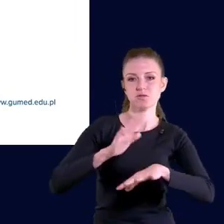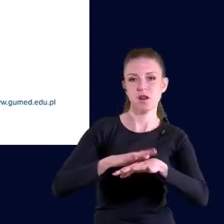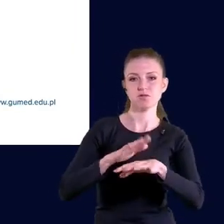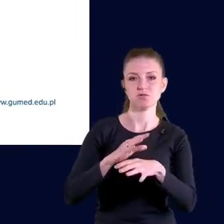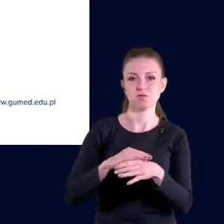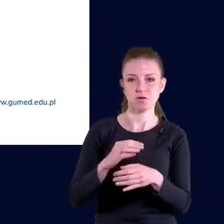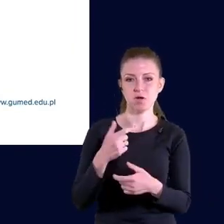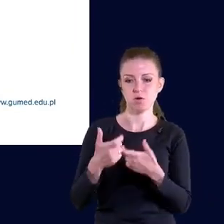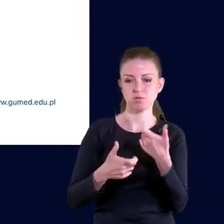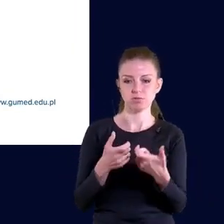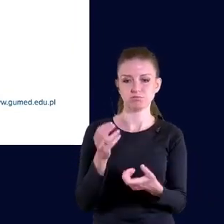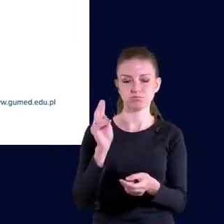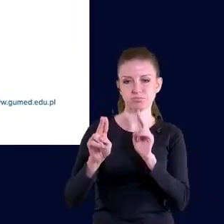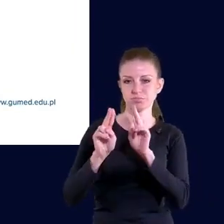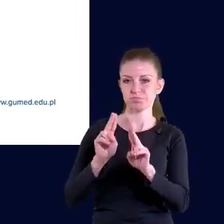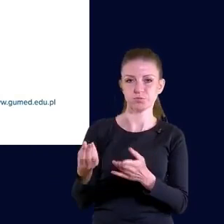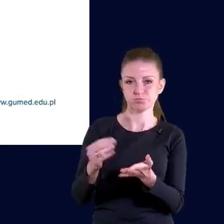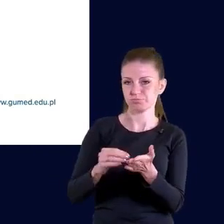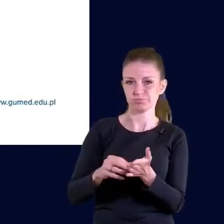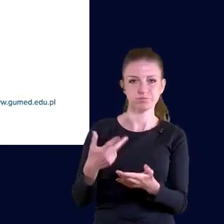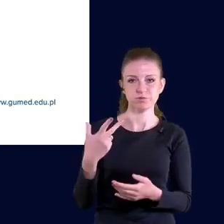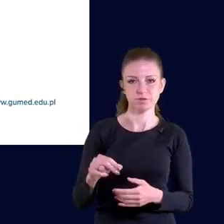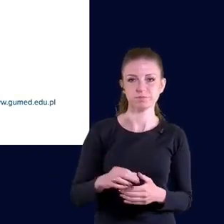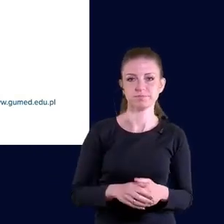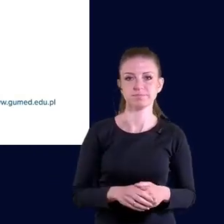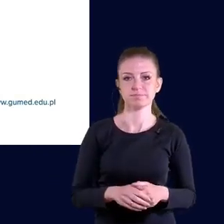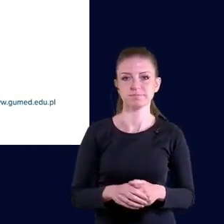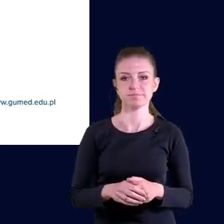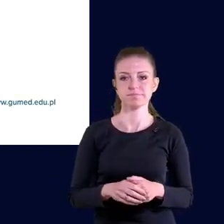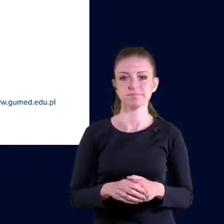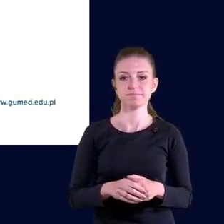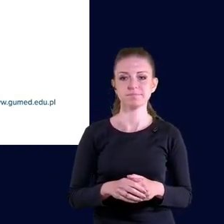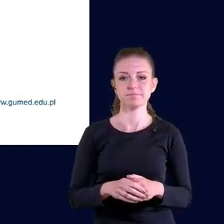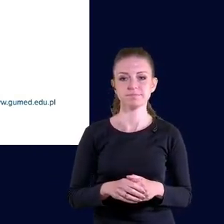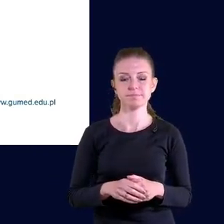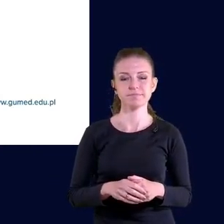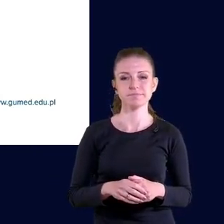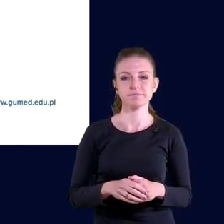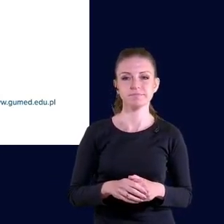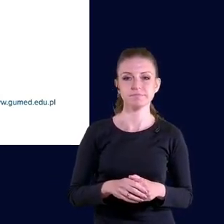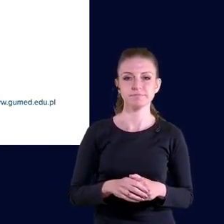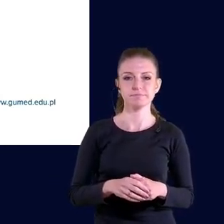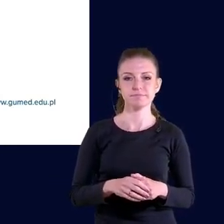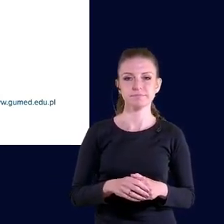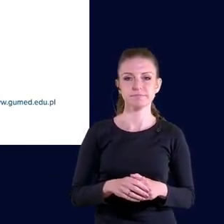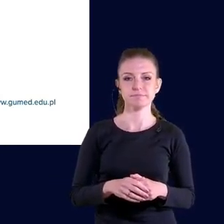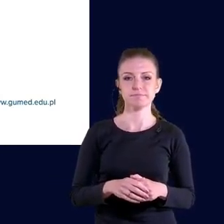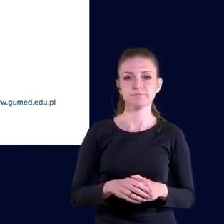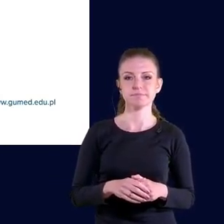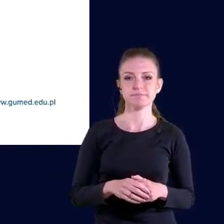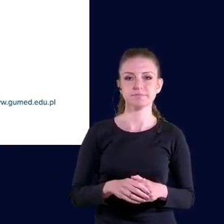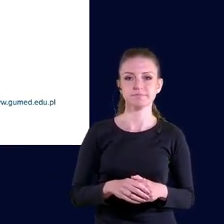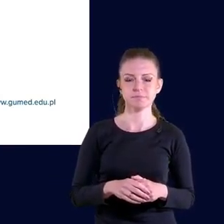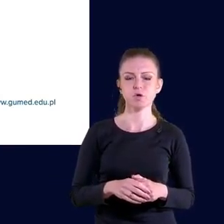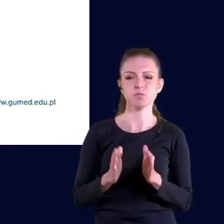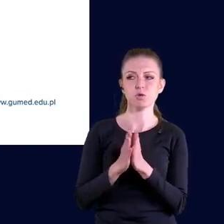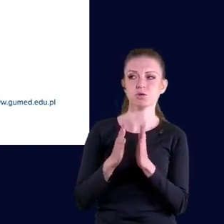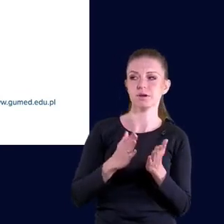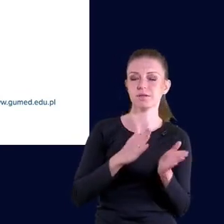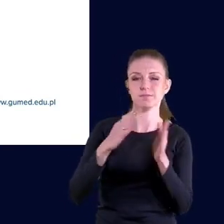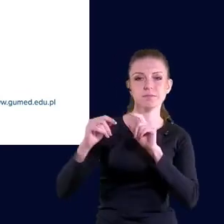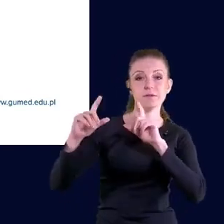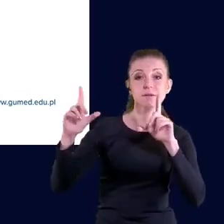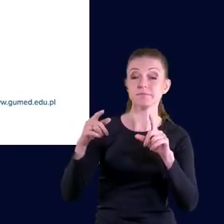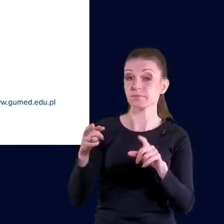bardzo pracochłonne Tyle tylko że także na takim poziomie Poproszę o kolejny slajd